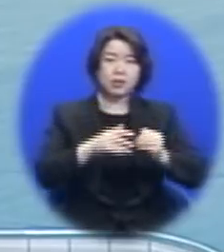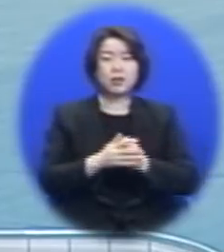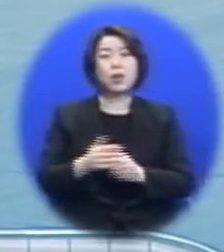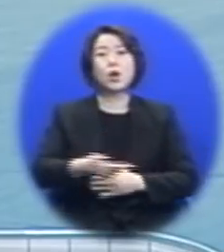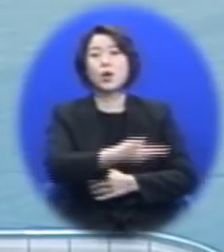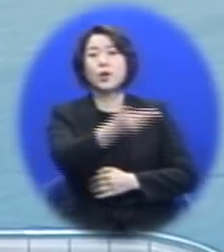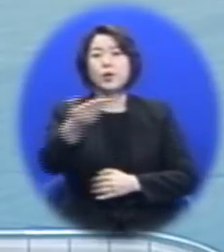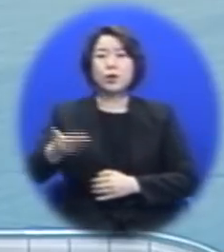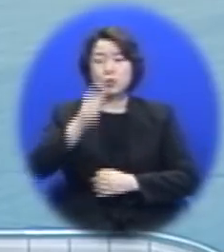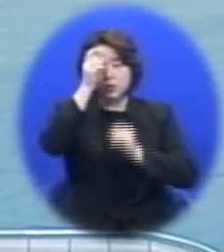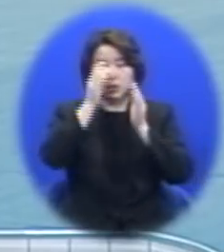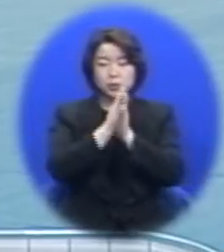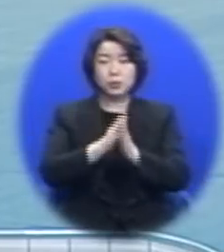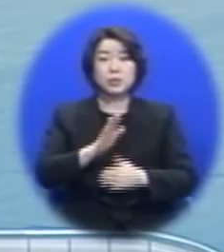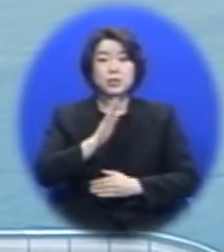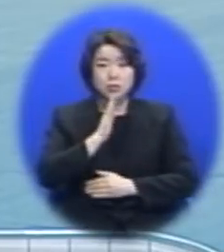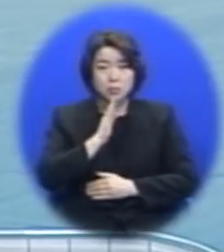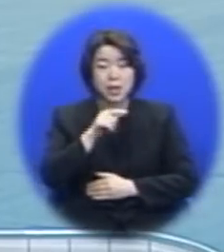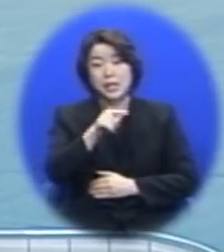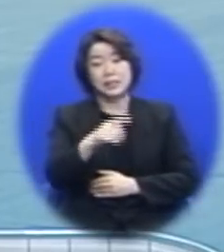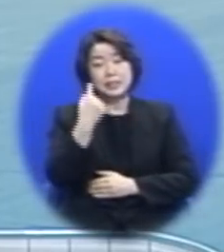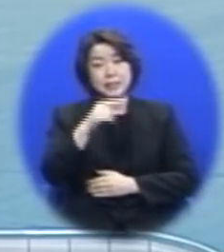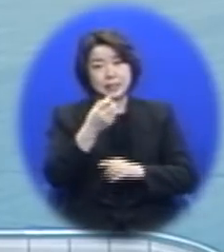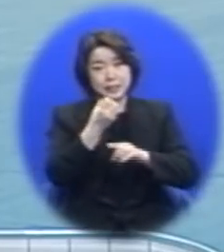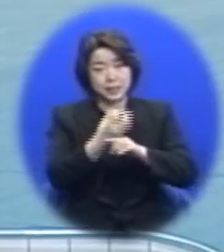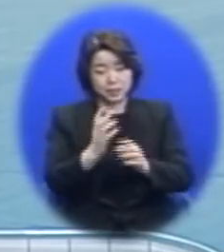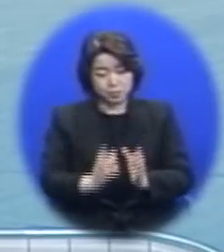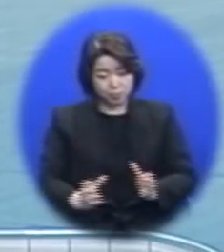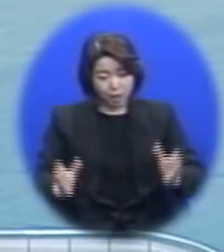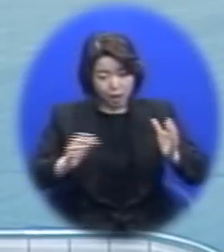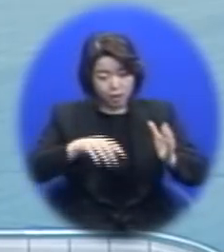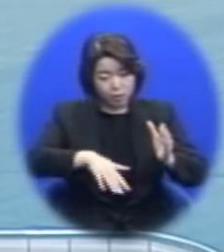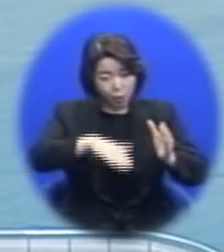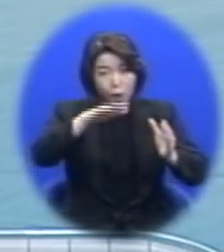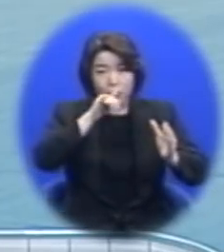여러분의 기도는 정말 그 금향로에 담겨 있나요?